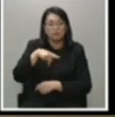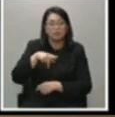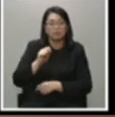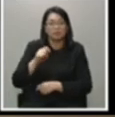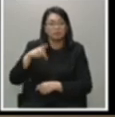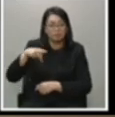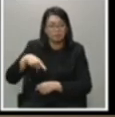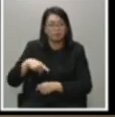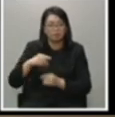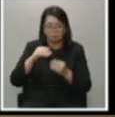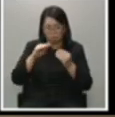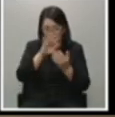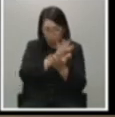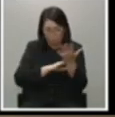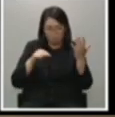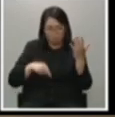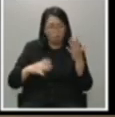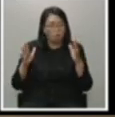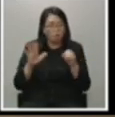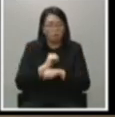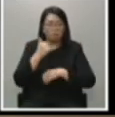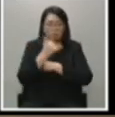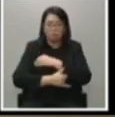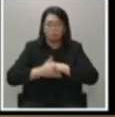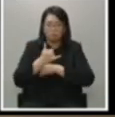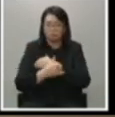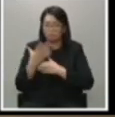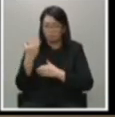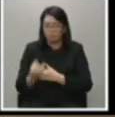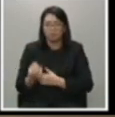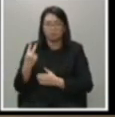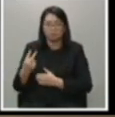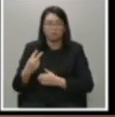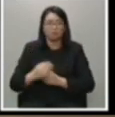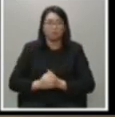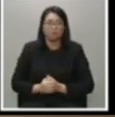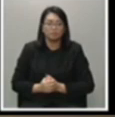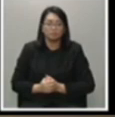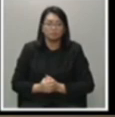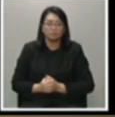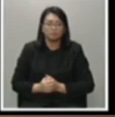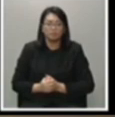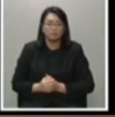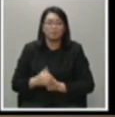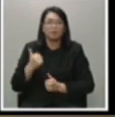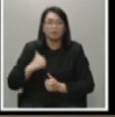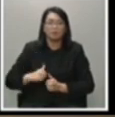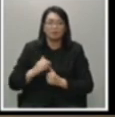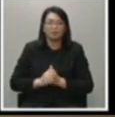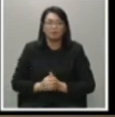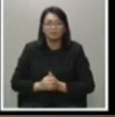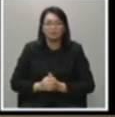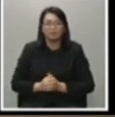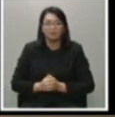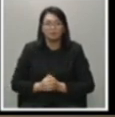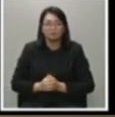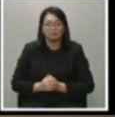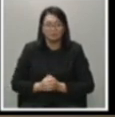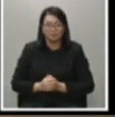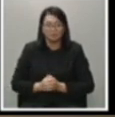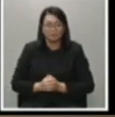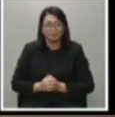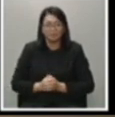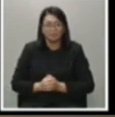ศแล้วค่ะเหลือแค่2ประเทศคือเม็กซิโกกับแคนาดาซึ่งใน2ประเทศนี้ไทยมีมูลค่าการค้าที่น้อยม